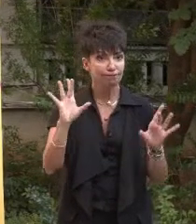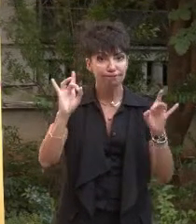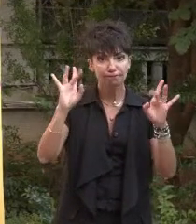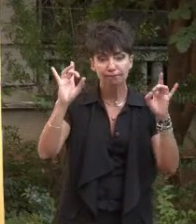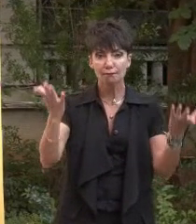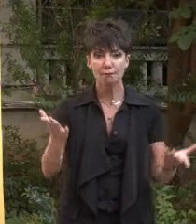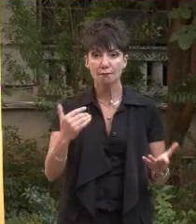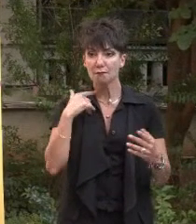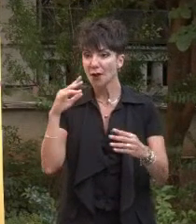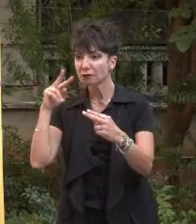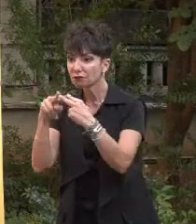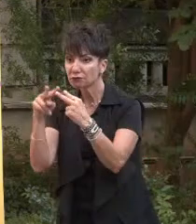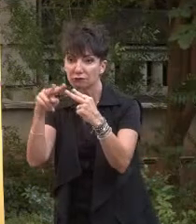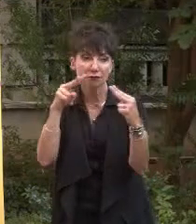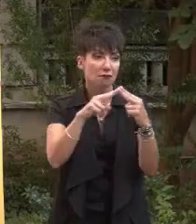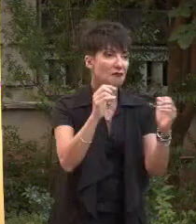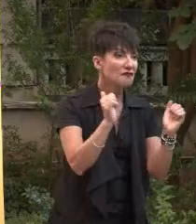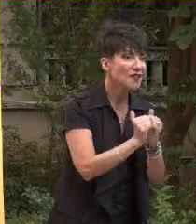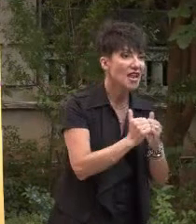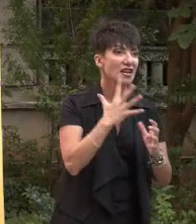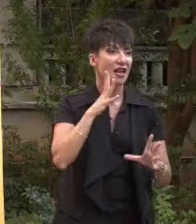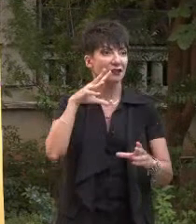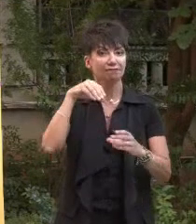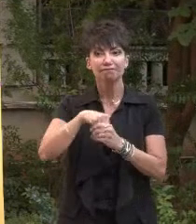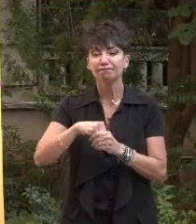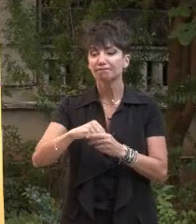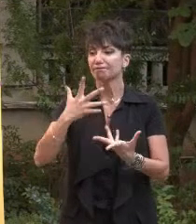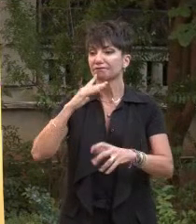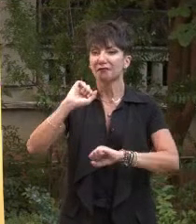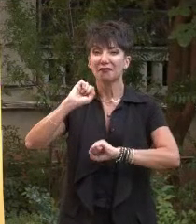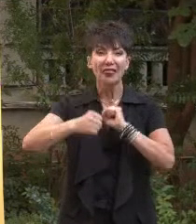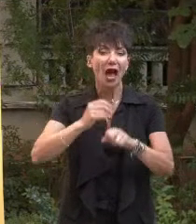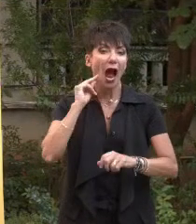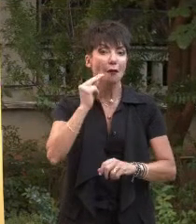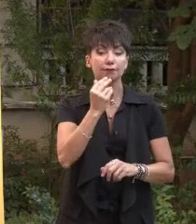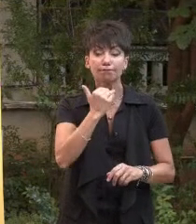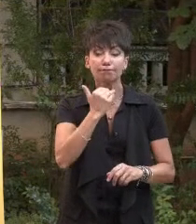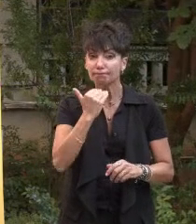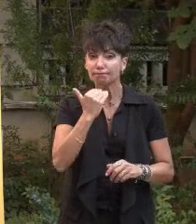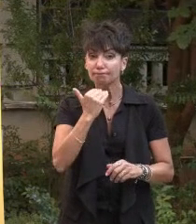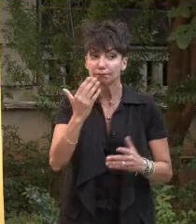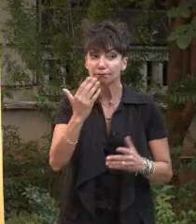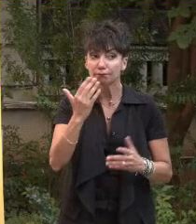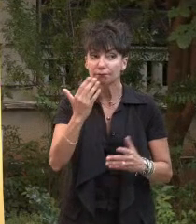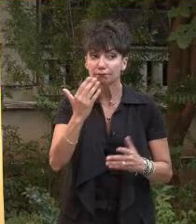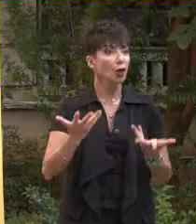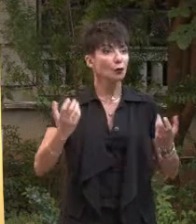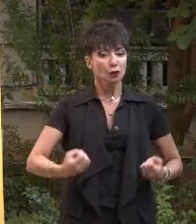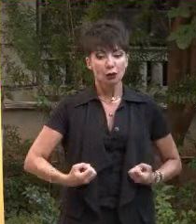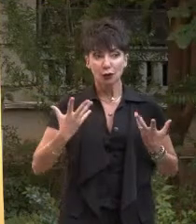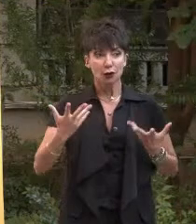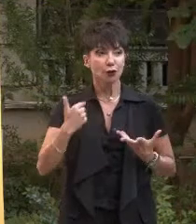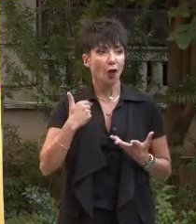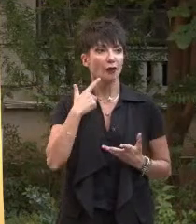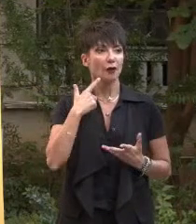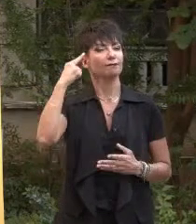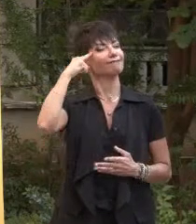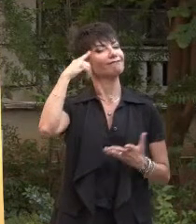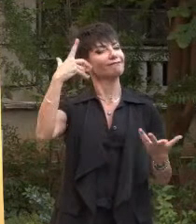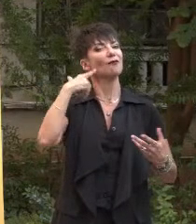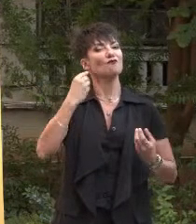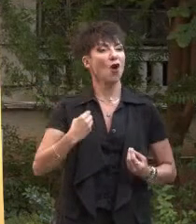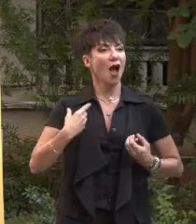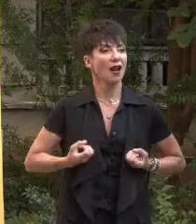δεν μπορούν να δουν τους φίλους τους, να συμμετέχουν σε δραστηριότητες απογευματινές. Όλα αυτά λοιπόν κλήθηκαν να τα αποτυπώσουν σε ένα